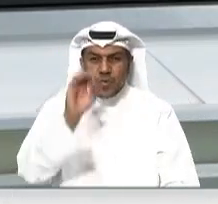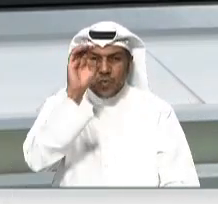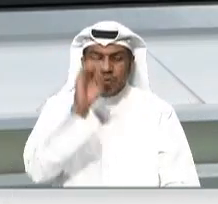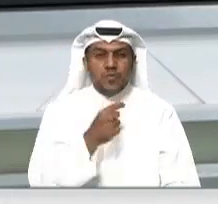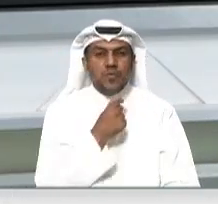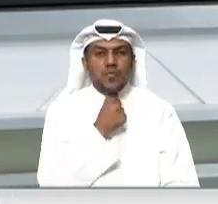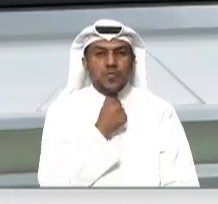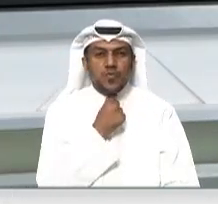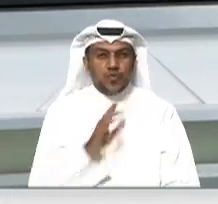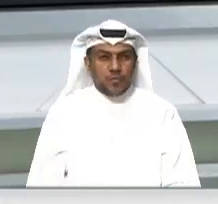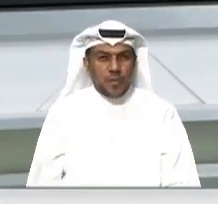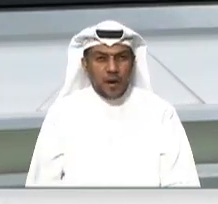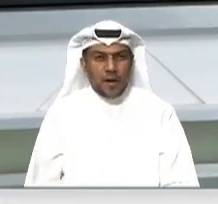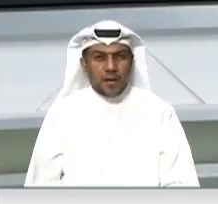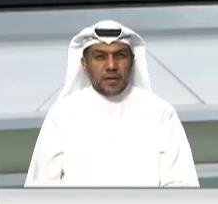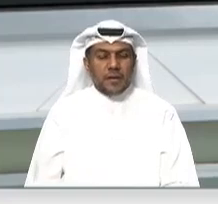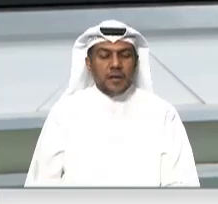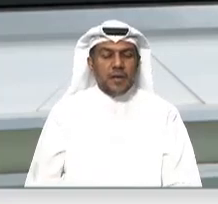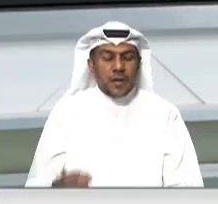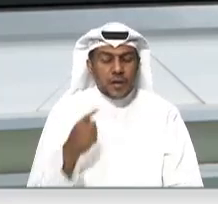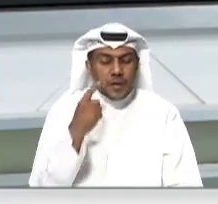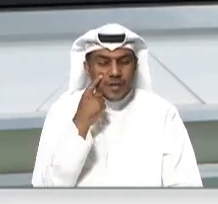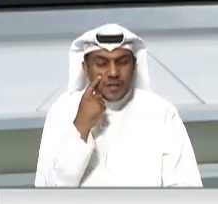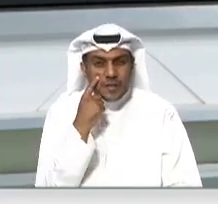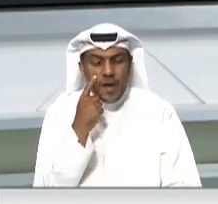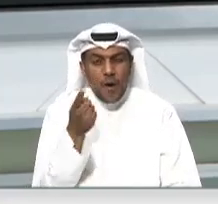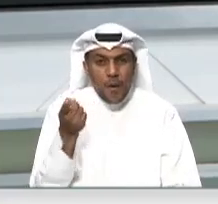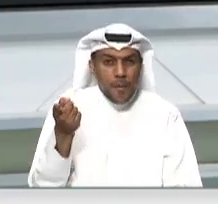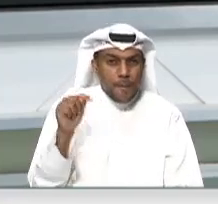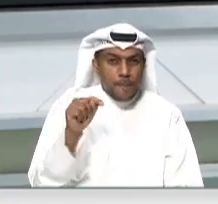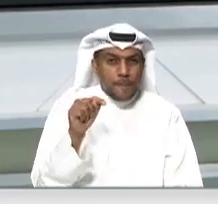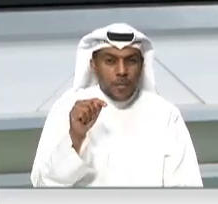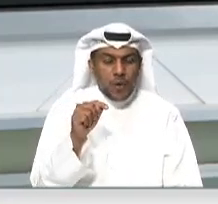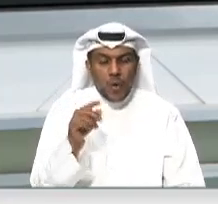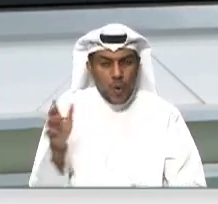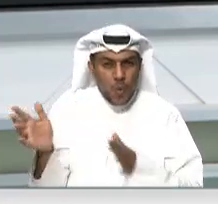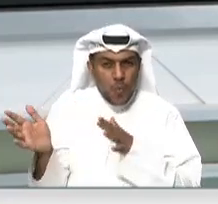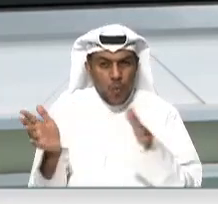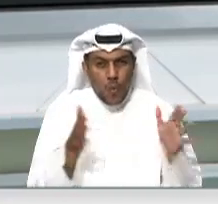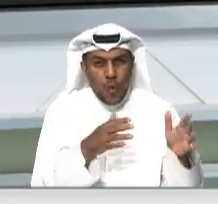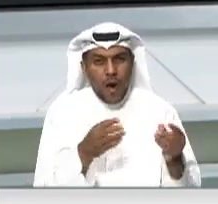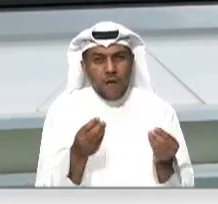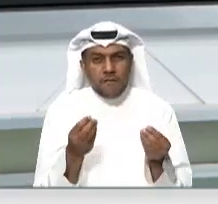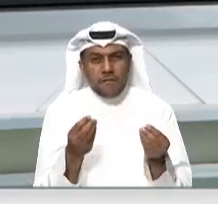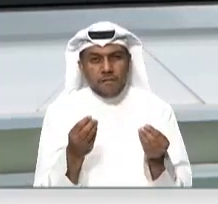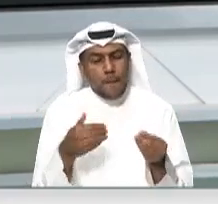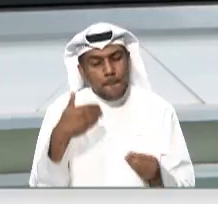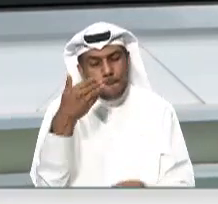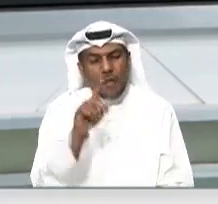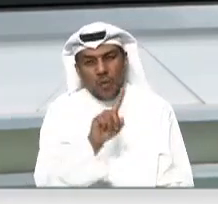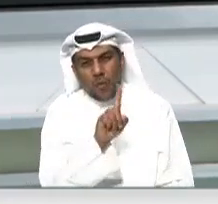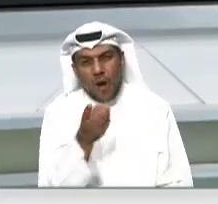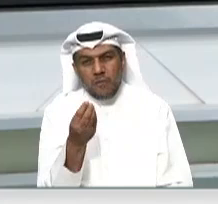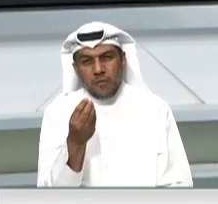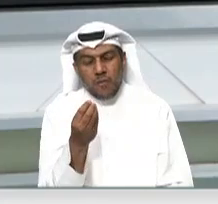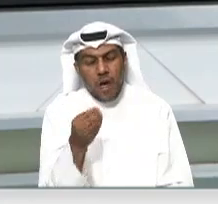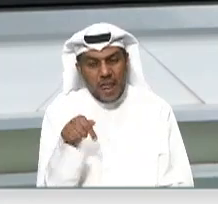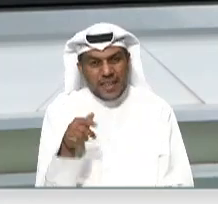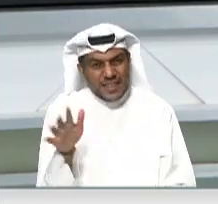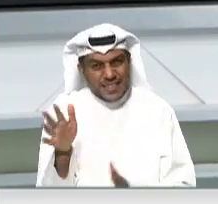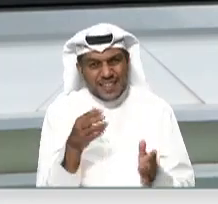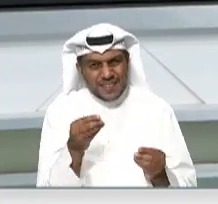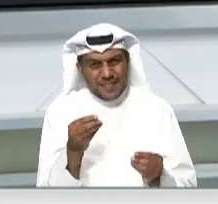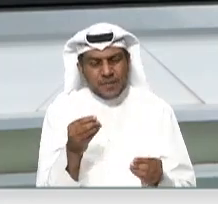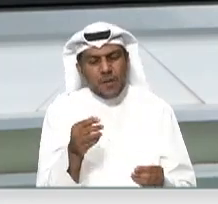الجمعه نشاط الرياح الشمال الغربيه راح يكون على فترات يوم الغد لكن بعد ذلك راح تتراجع سرعه الرياح تدريجيا اجواء معتدله